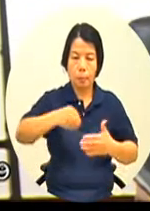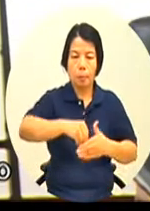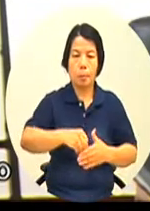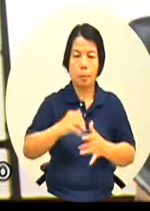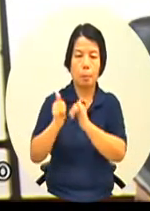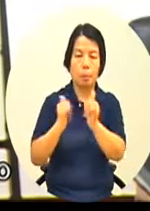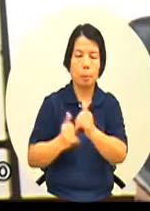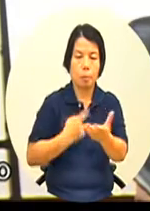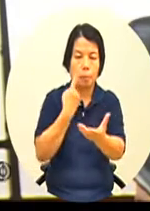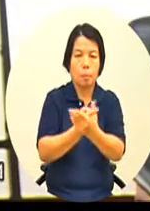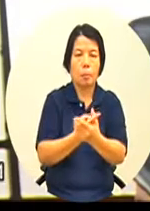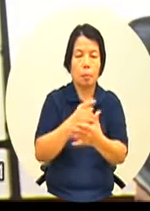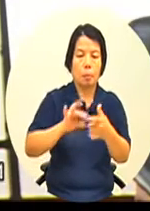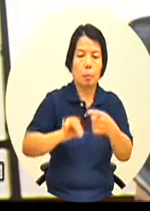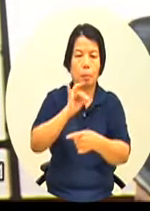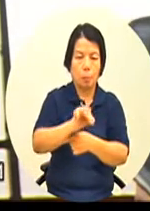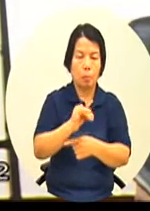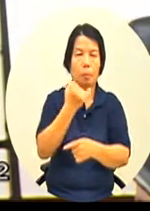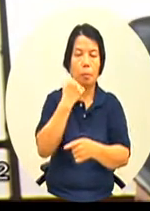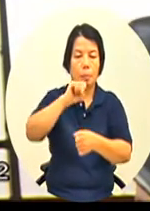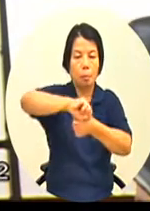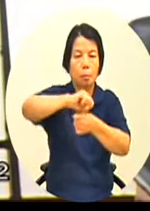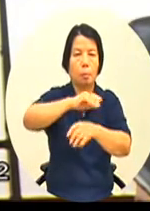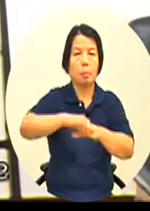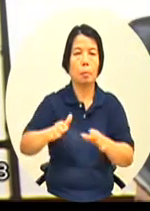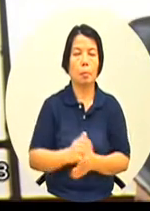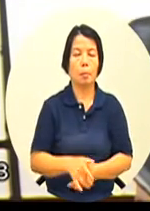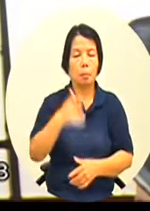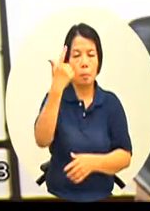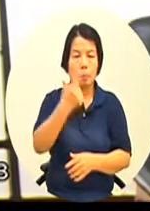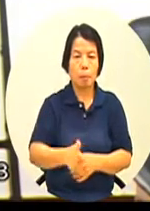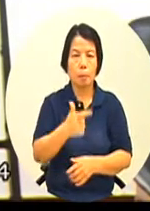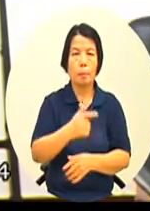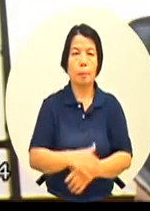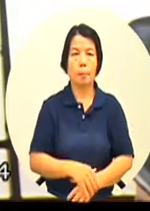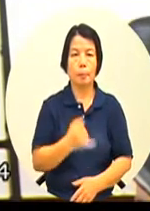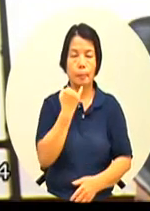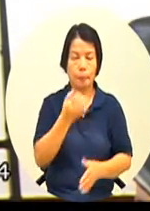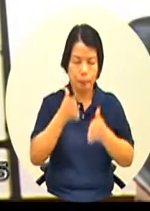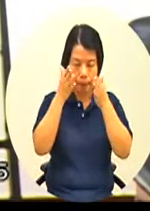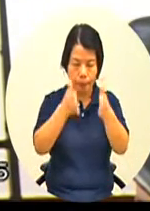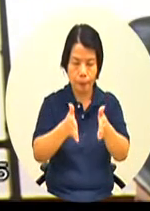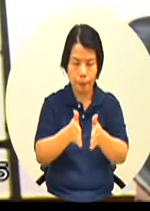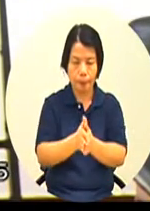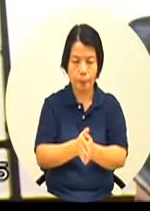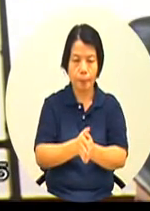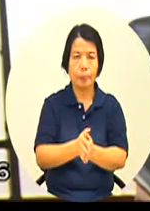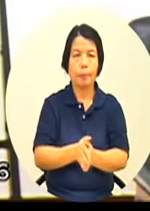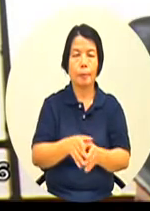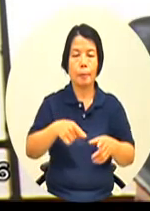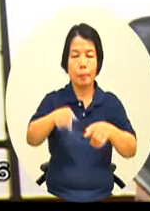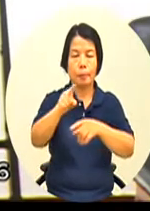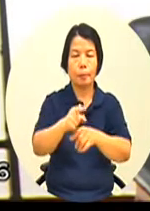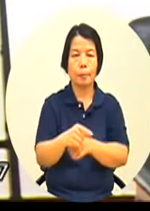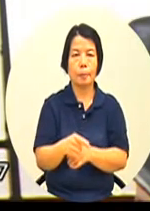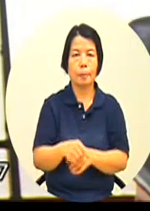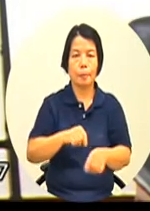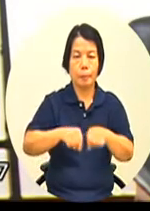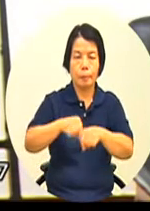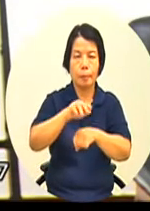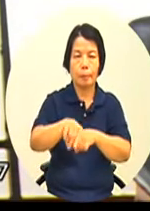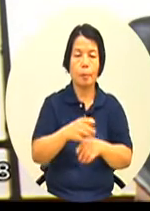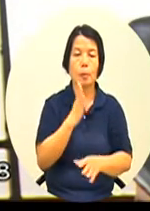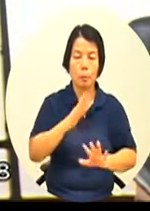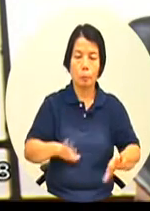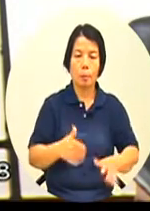参与率，公民的参与率慢慢的，这个是可以朝这样做了。那当然，未来是不是透过这样实验阶